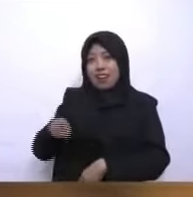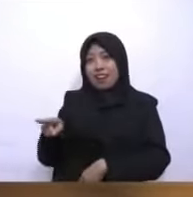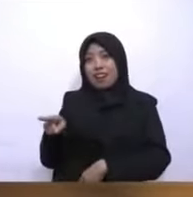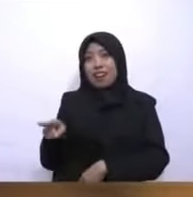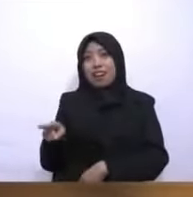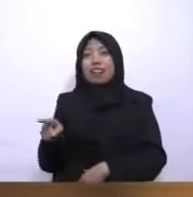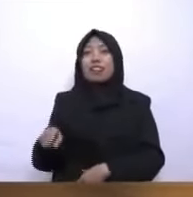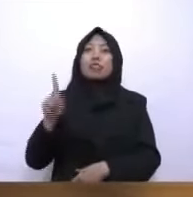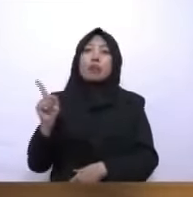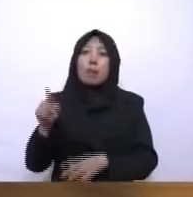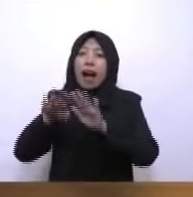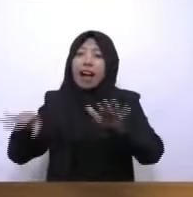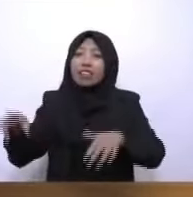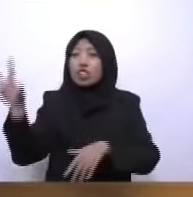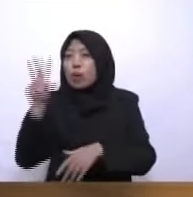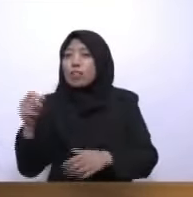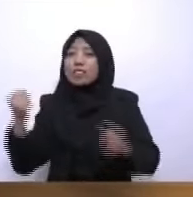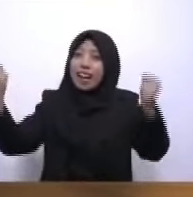Jabar untuk semua. Baik.